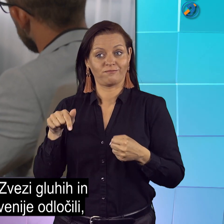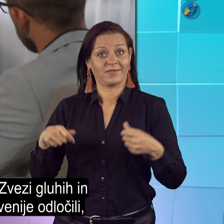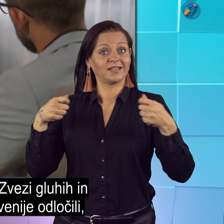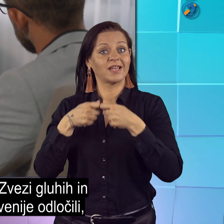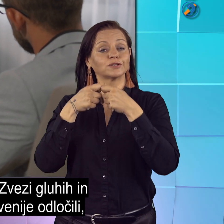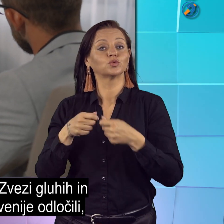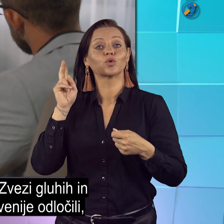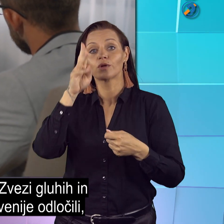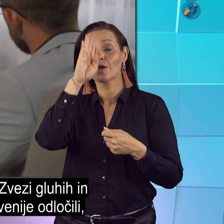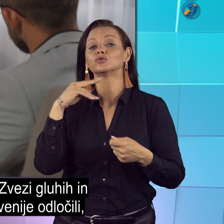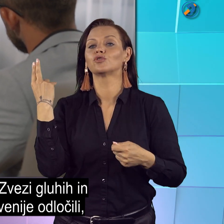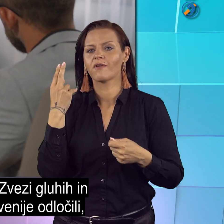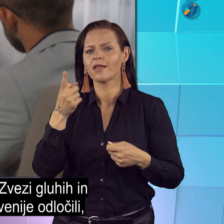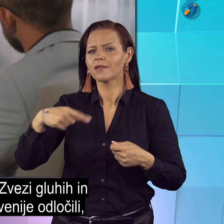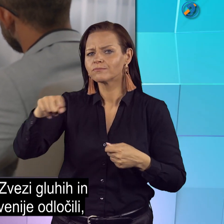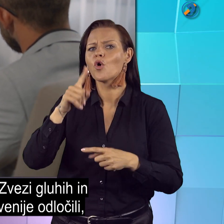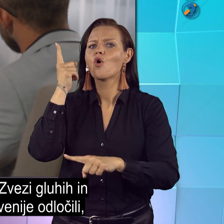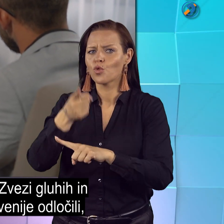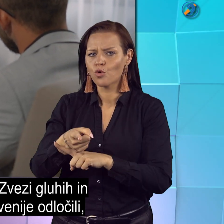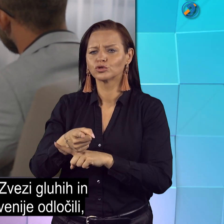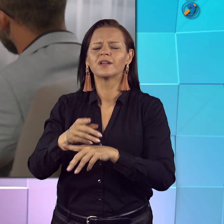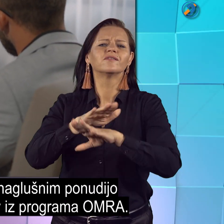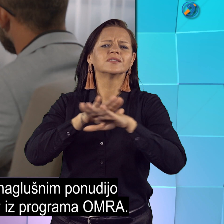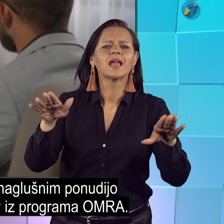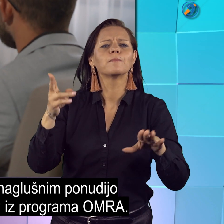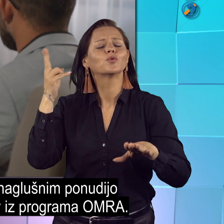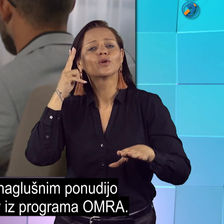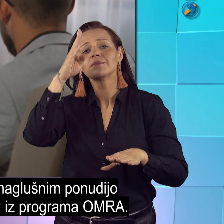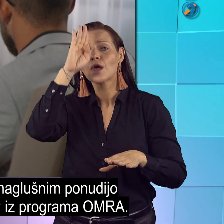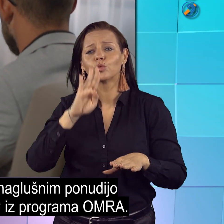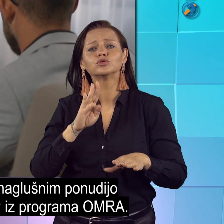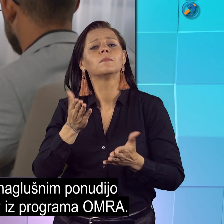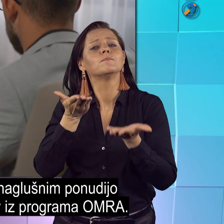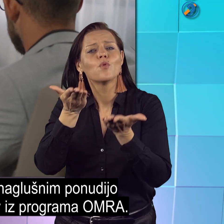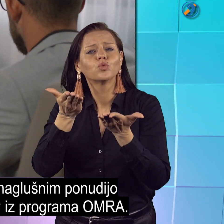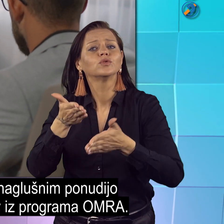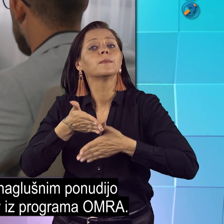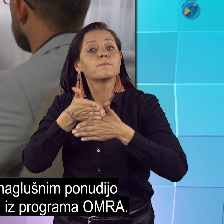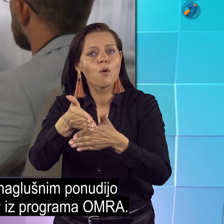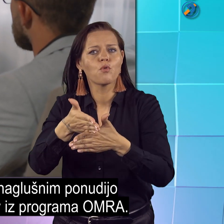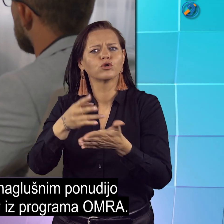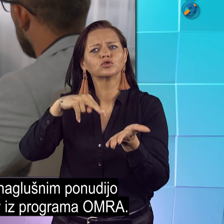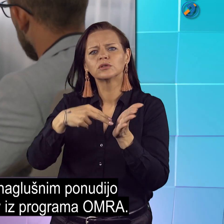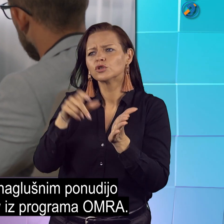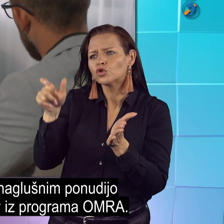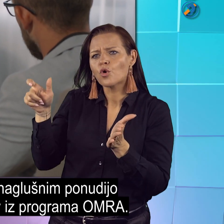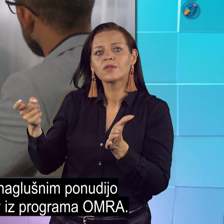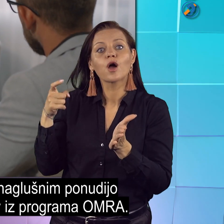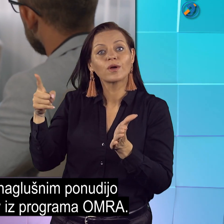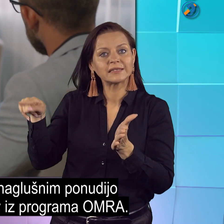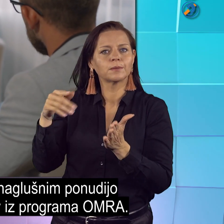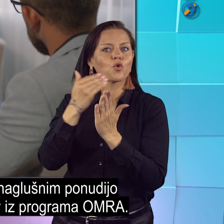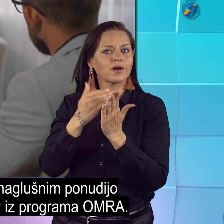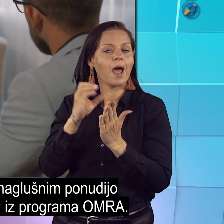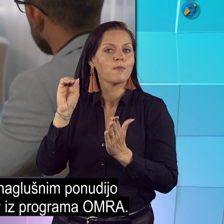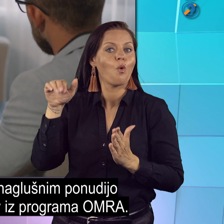Zato so se na Zvezi gluhih in naglušnih Slovenije odločili, da vsem gluhim in naglušnim ponudijo pomoč strokovnjakov